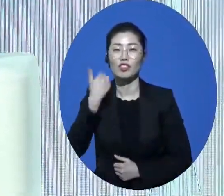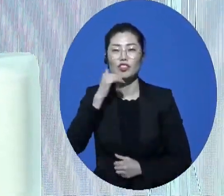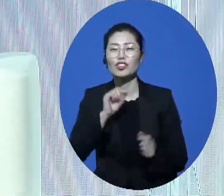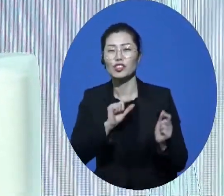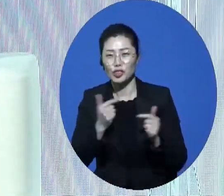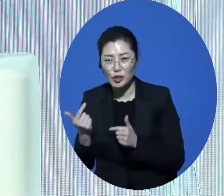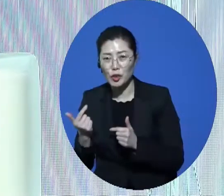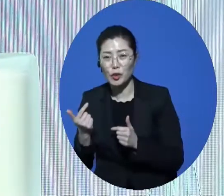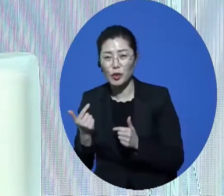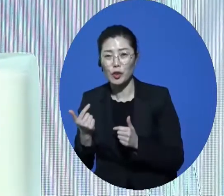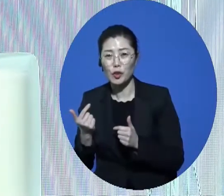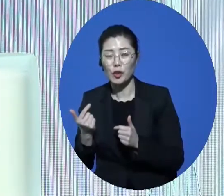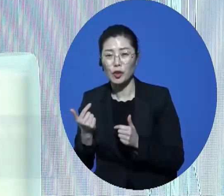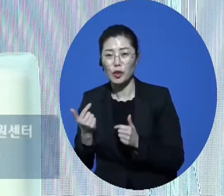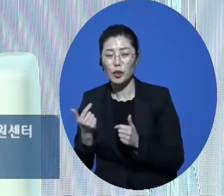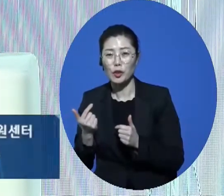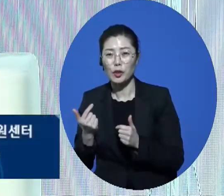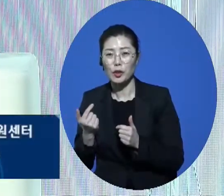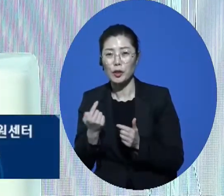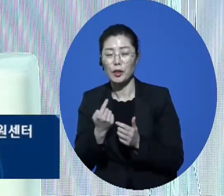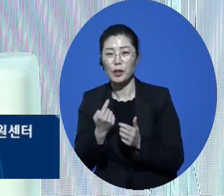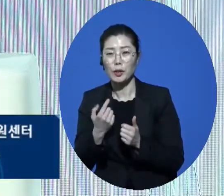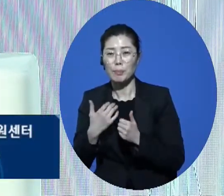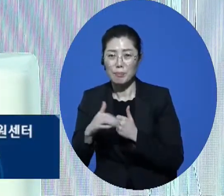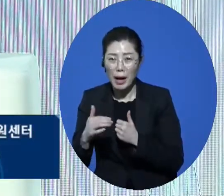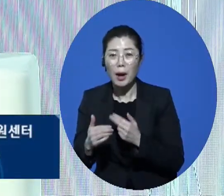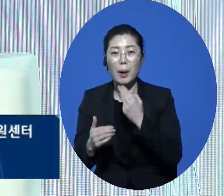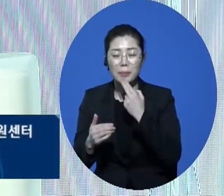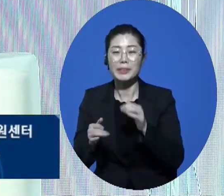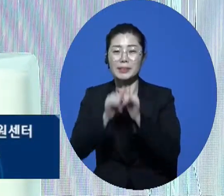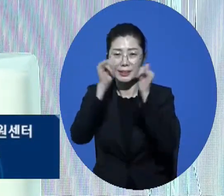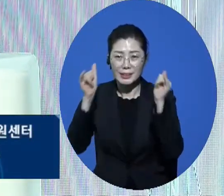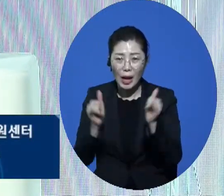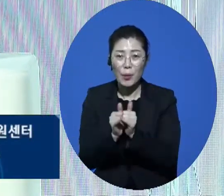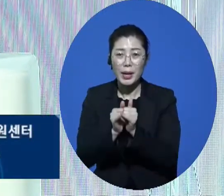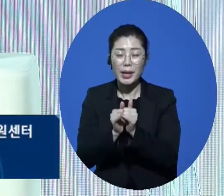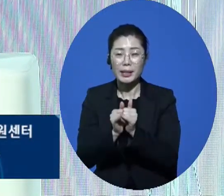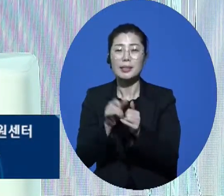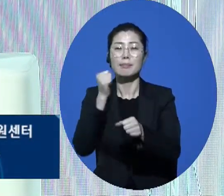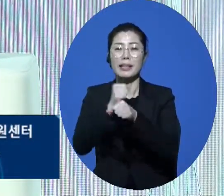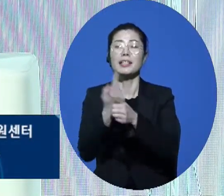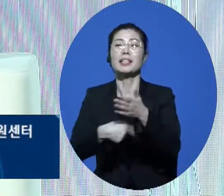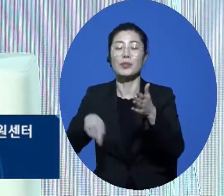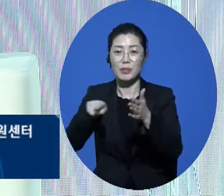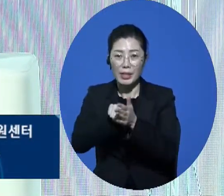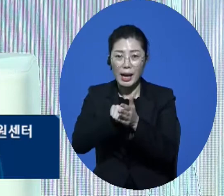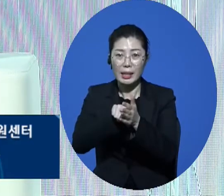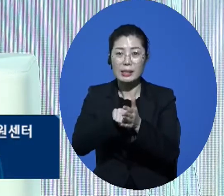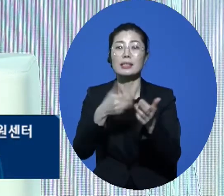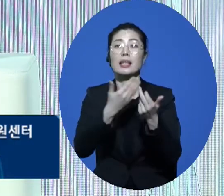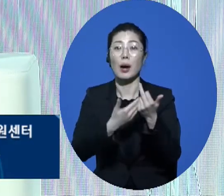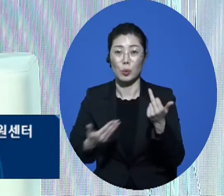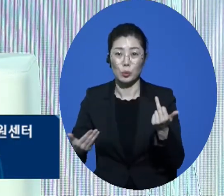누구도 배제되지 않는 사회를 만들기 위한 강원도